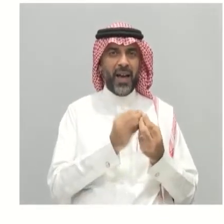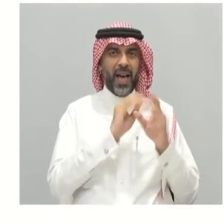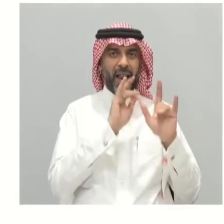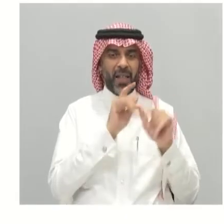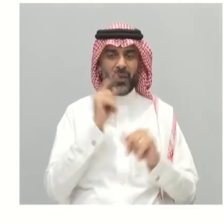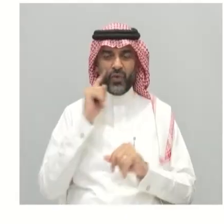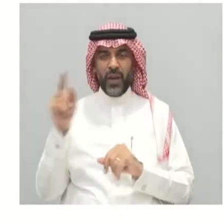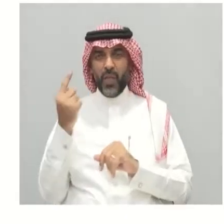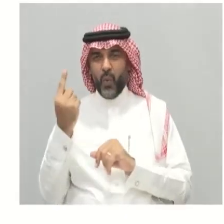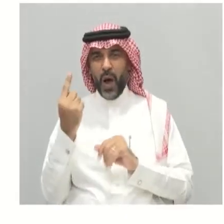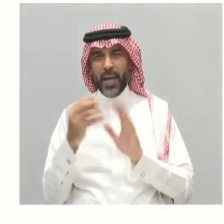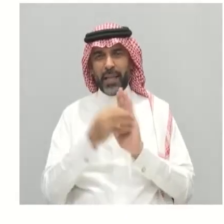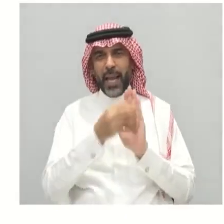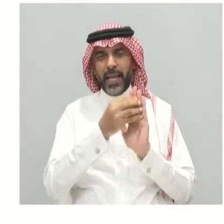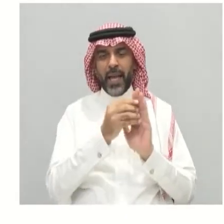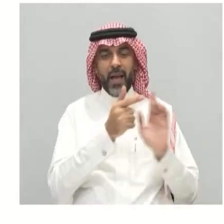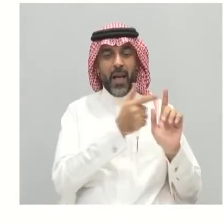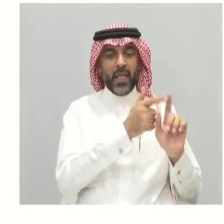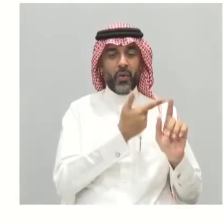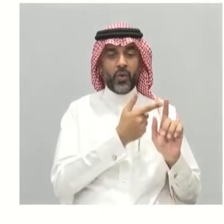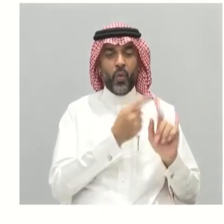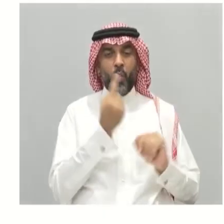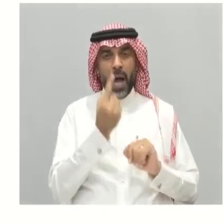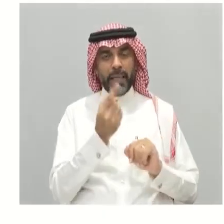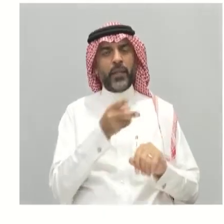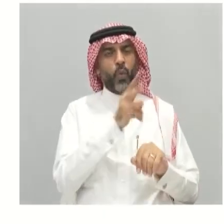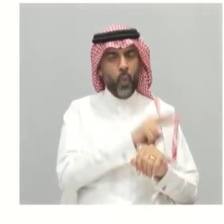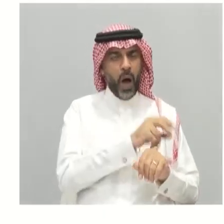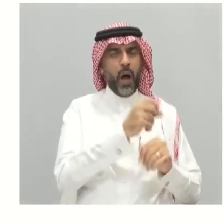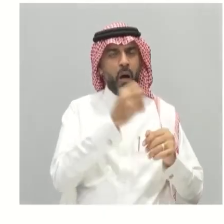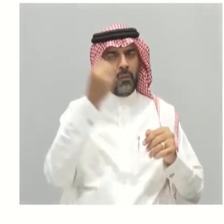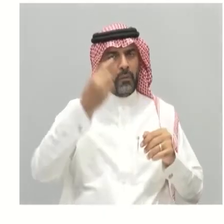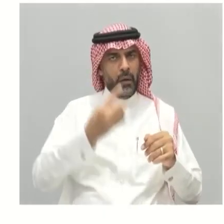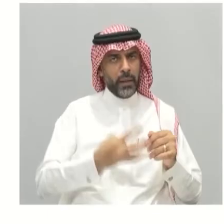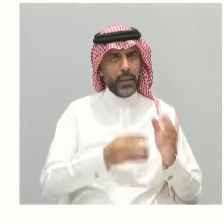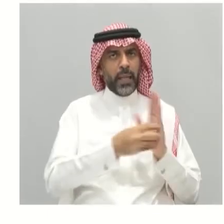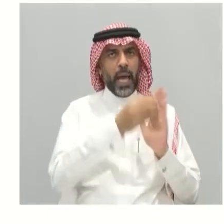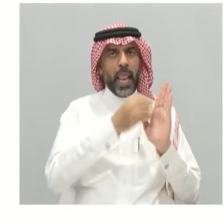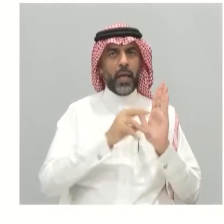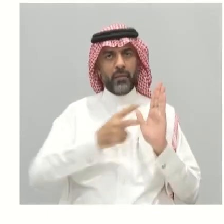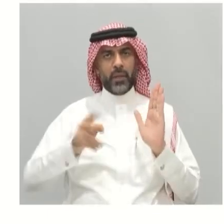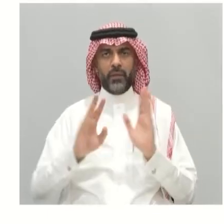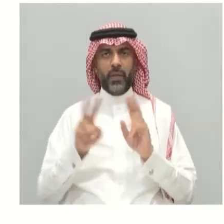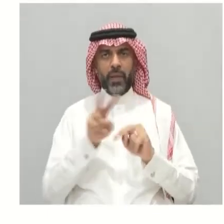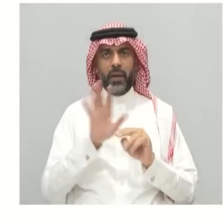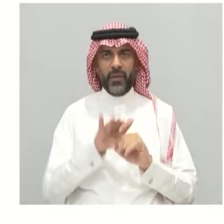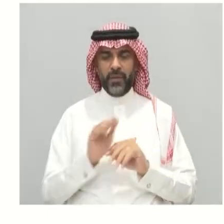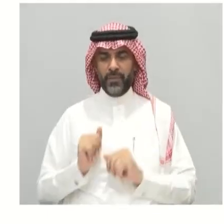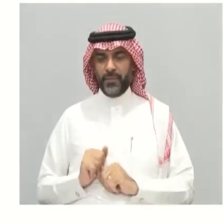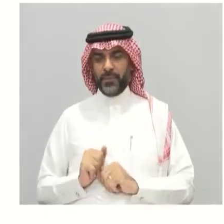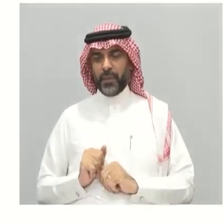انها وحيده الخليه اما الطحالب الخضراء وحيده وقد تكون ايضا بعض منها عديد الخلايا